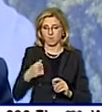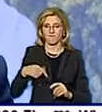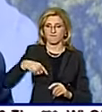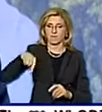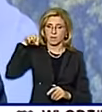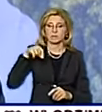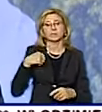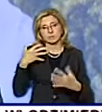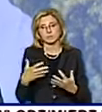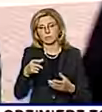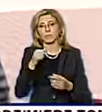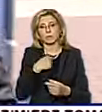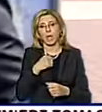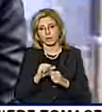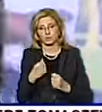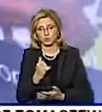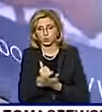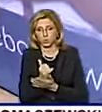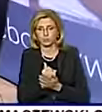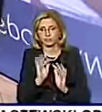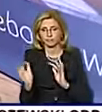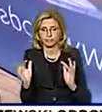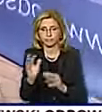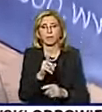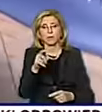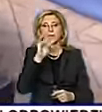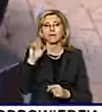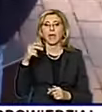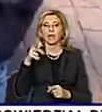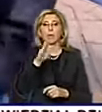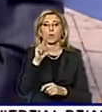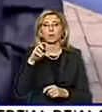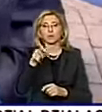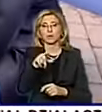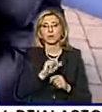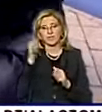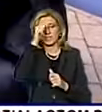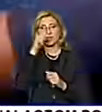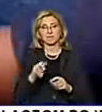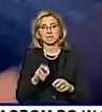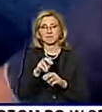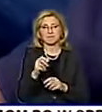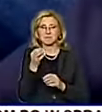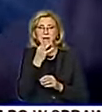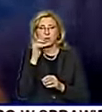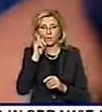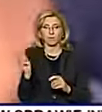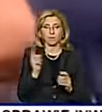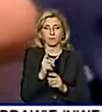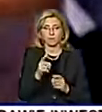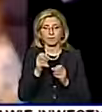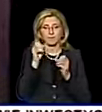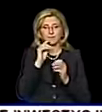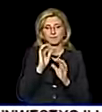i mieć właśnie podejście sługa. Do namiotu Janka Pucybuta, bo tak swój warsztat nazwał John Godson, podchodzili nieliczni, a jak podchodzili,